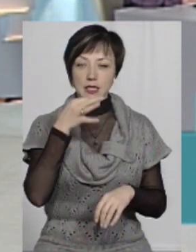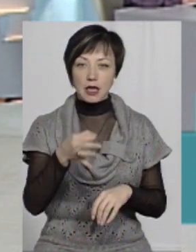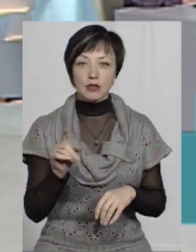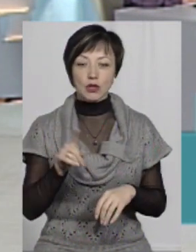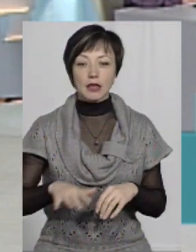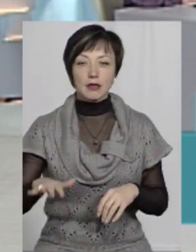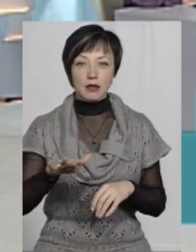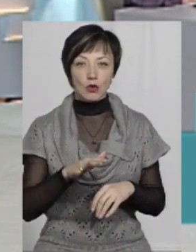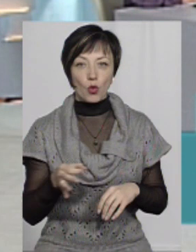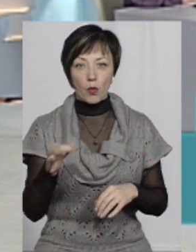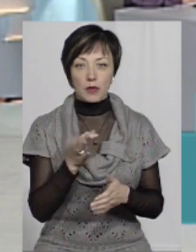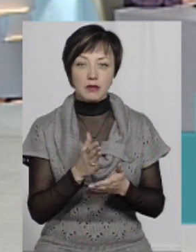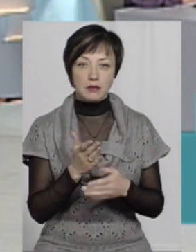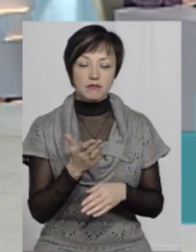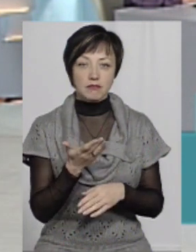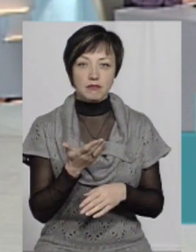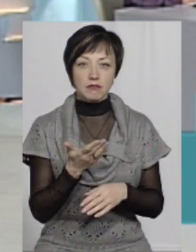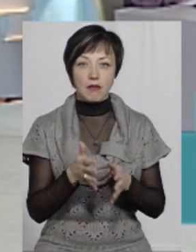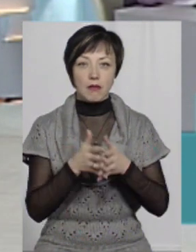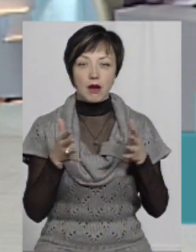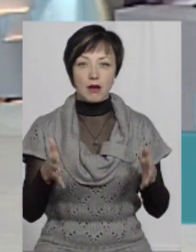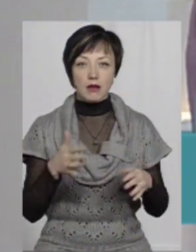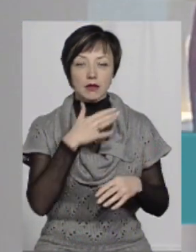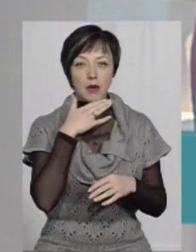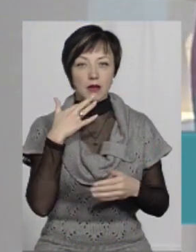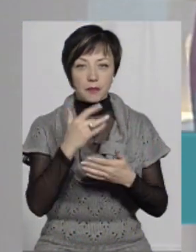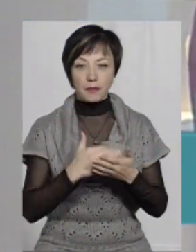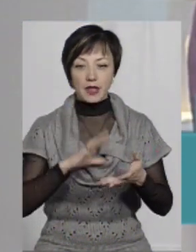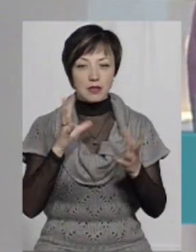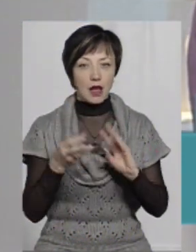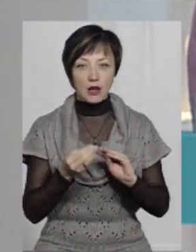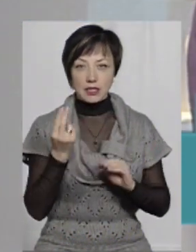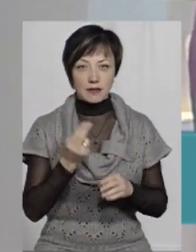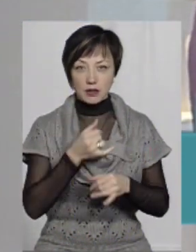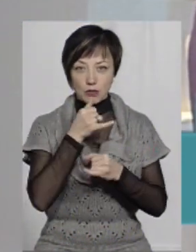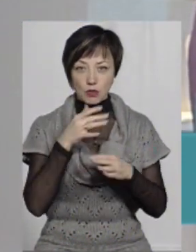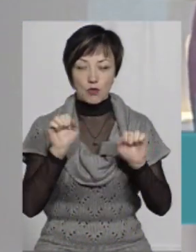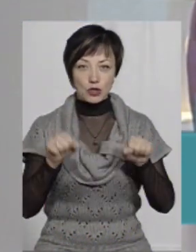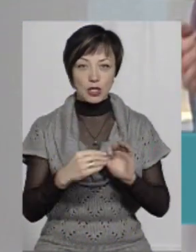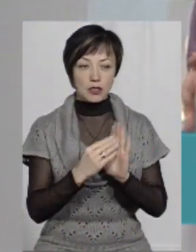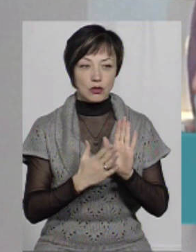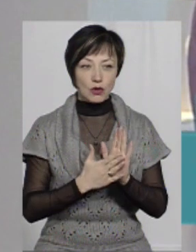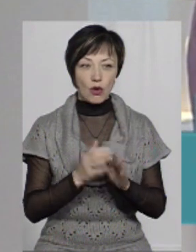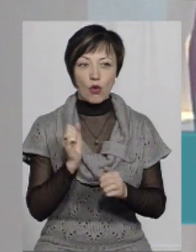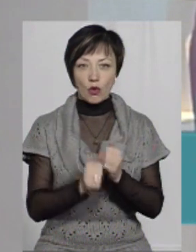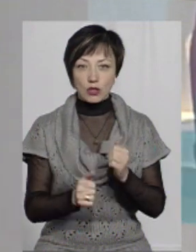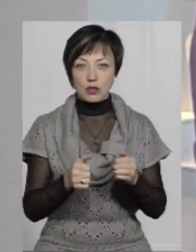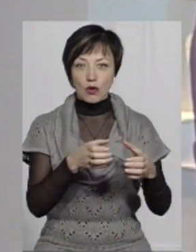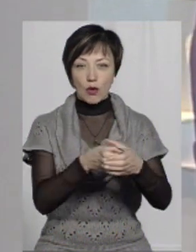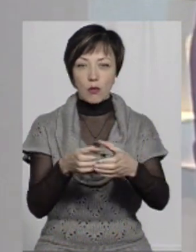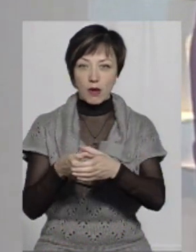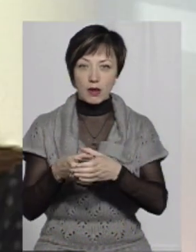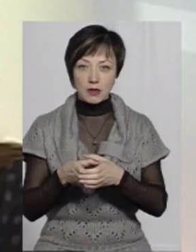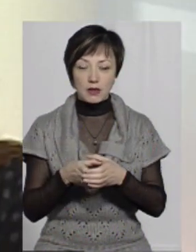що на території області їх доволі велика кількість. А немає загальної цифри, можливо, тому що тепер можна реєструвати в кожній окремій